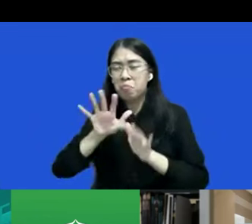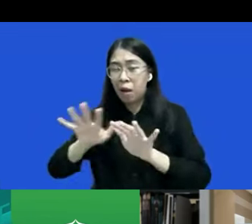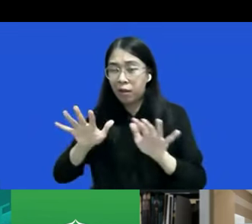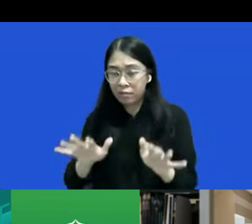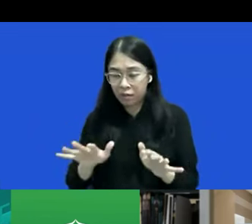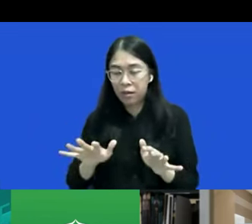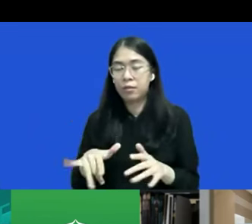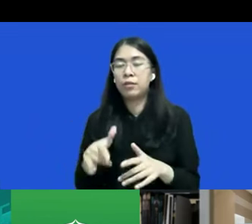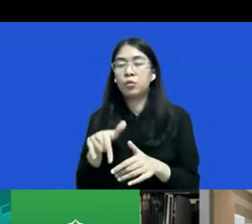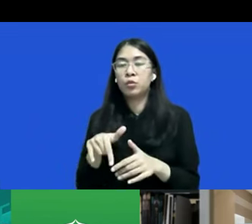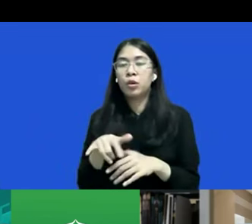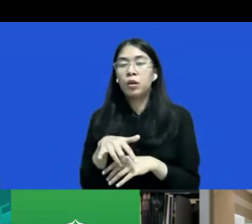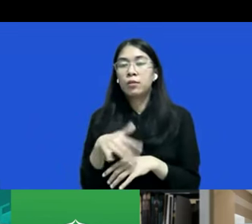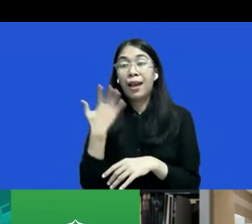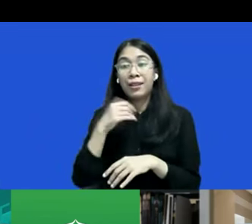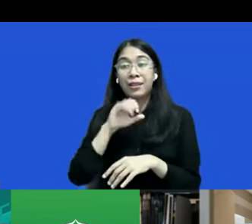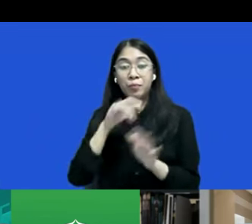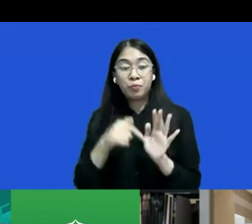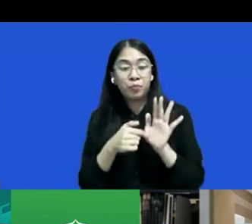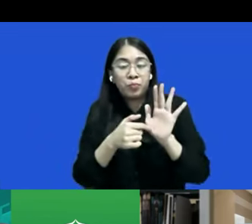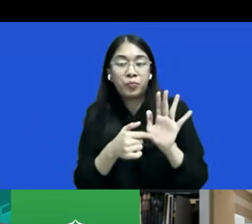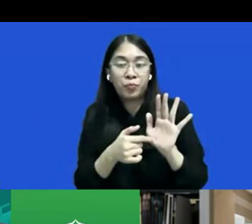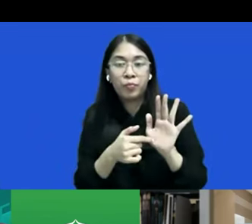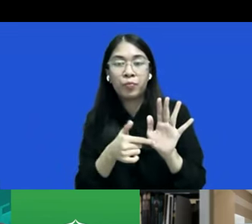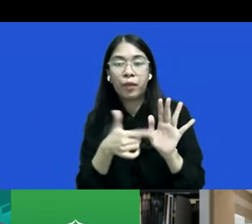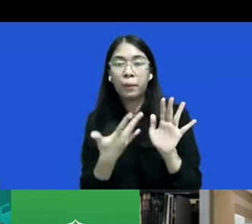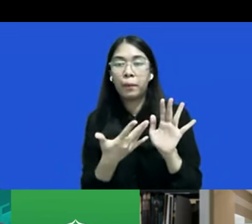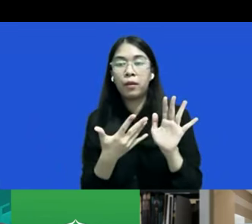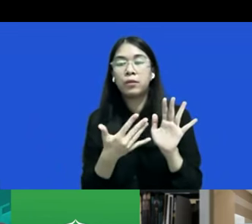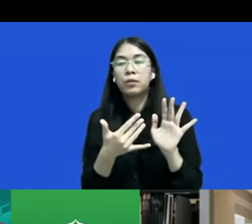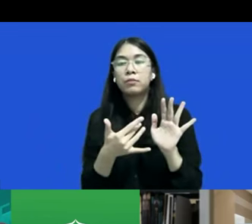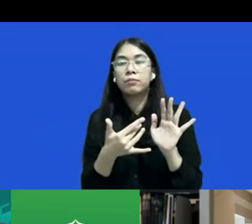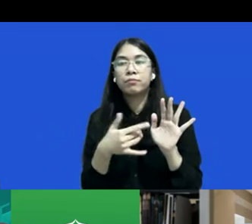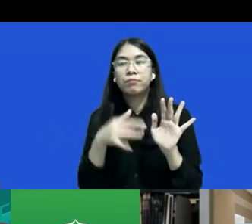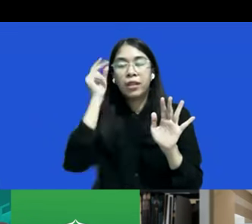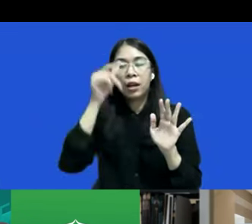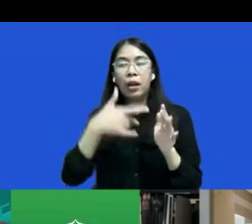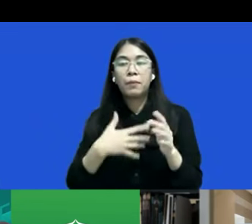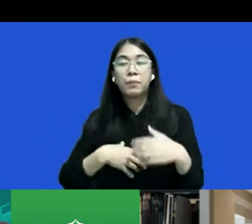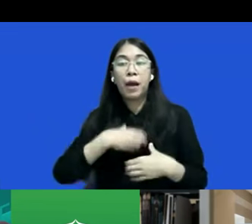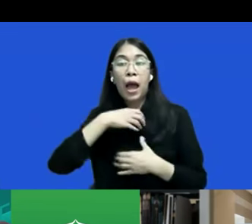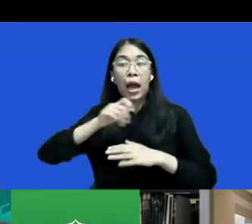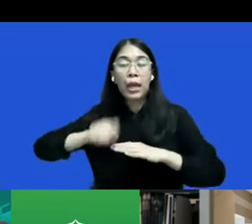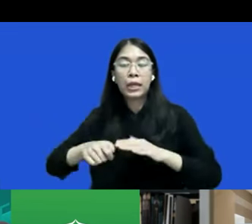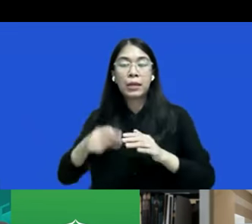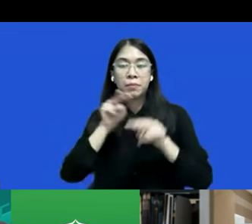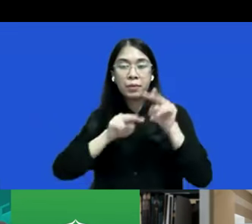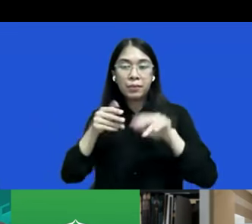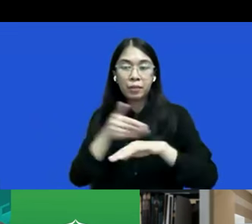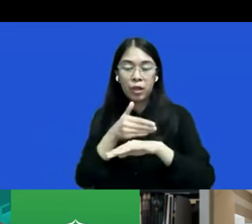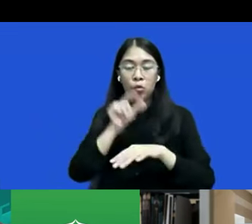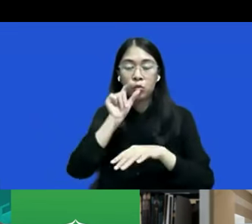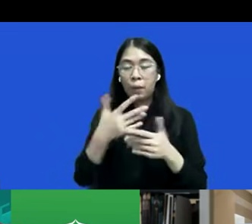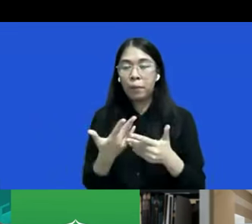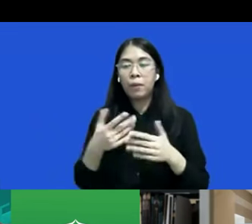sehingga memang tadi sempat saya munculkan juga ada wacana mengesahkan hakim pemeriksa pendahuluan sebagai upaya pembaharuan hukum